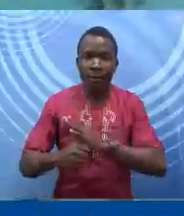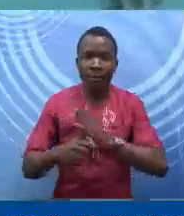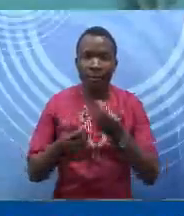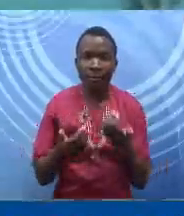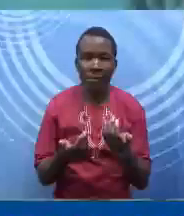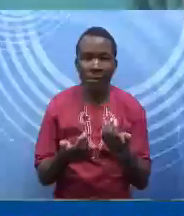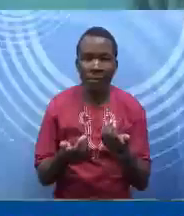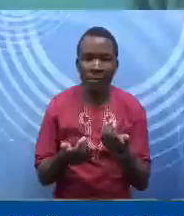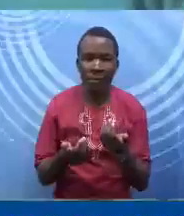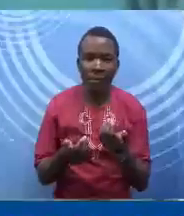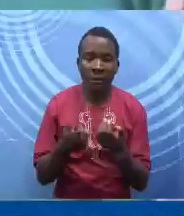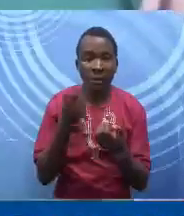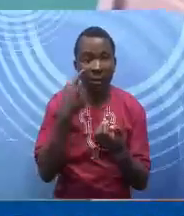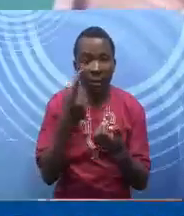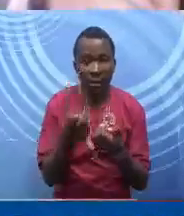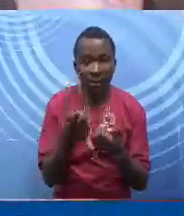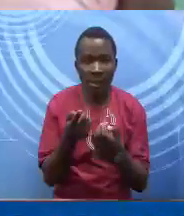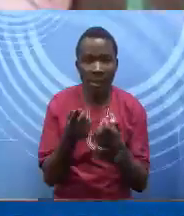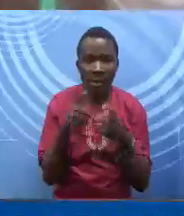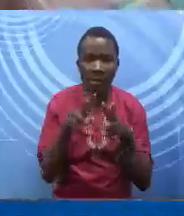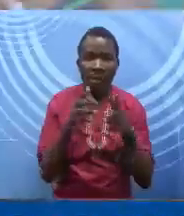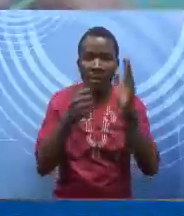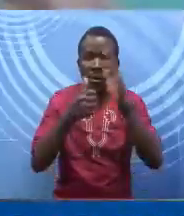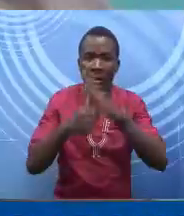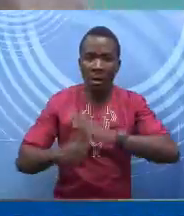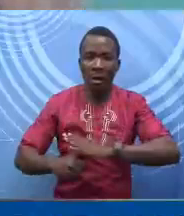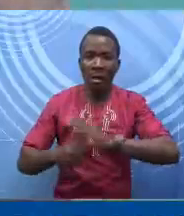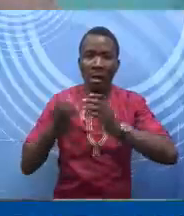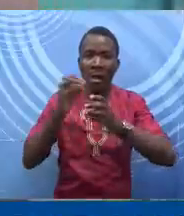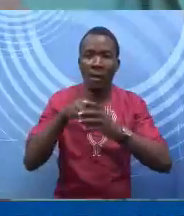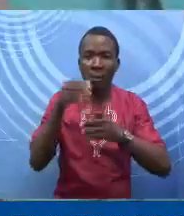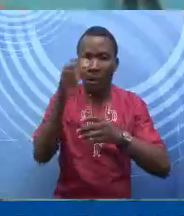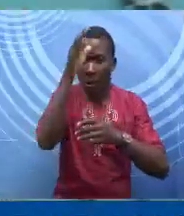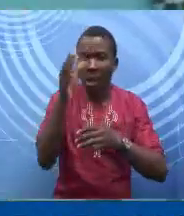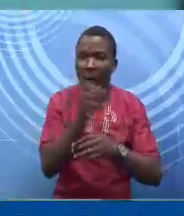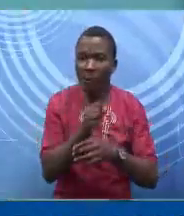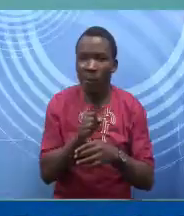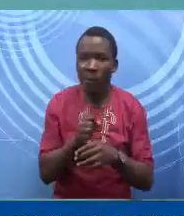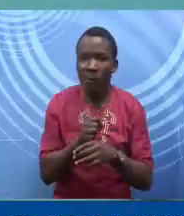Yego, urebye nyine ukuntu baduhohotera habamo umusambi,